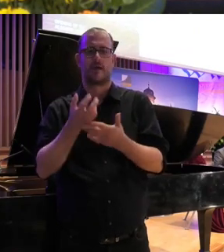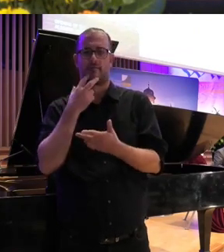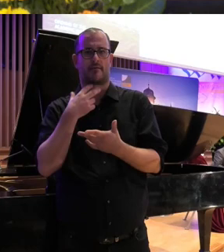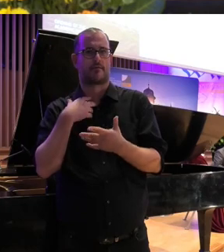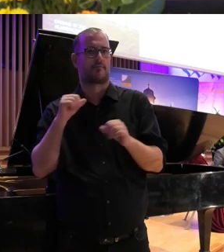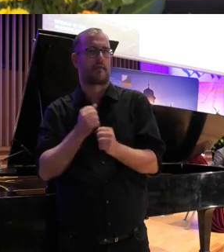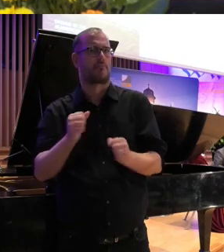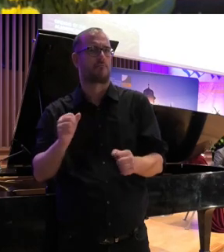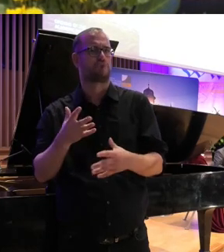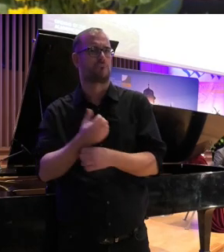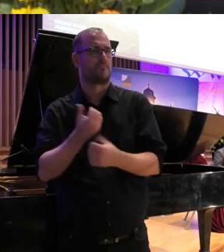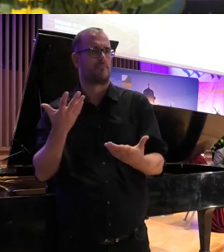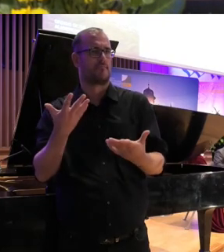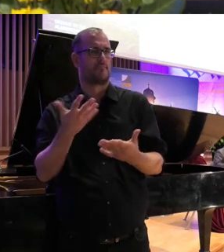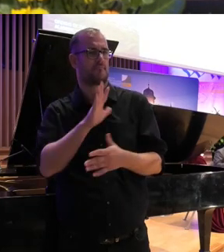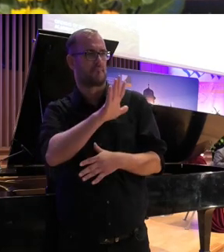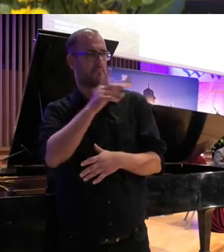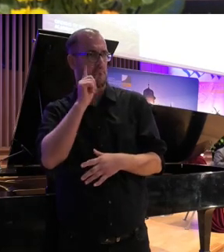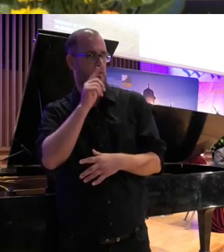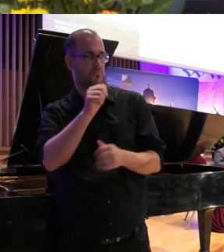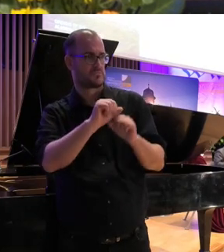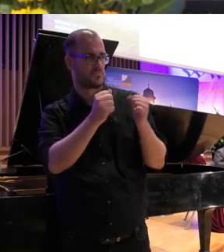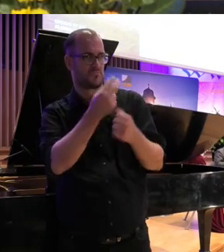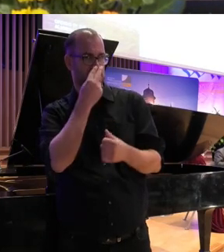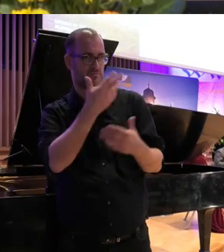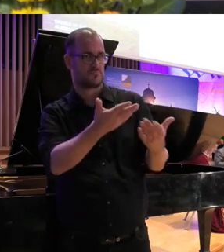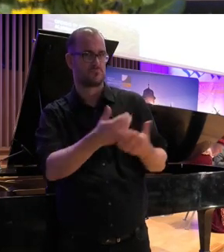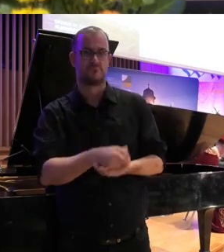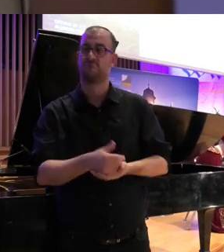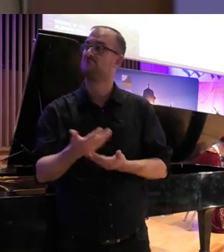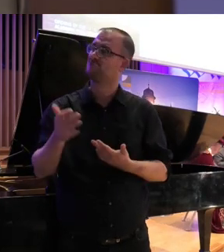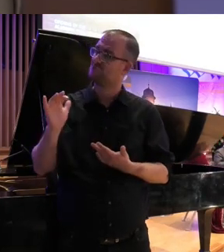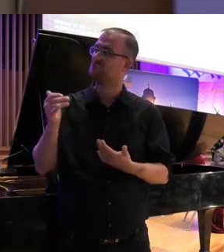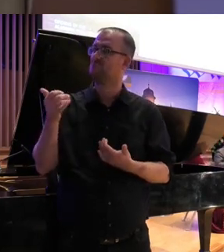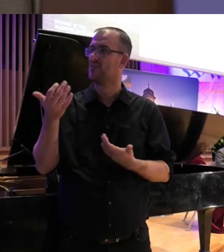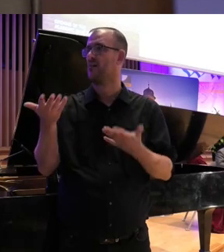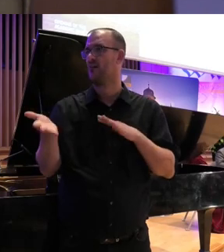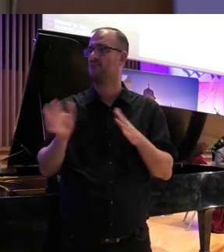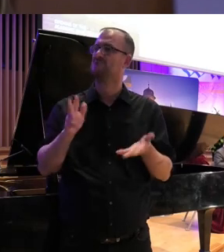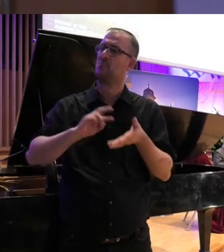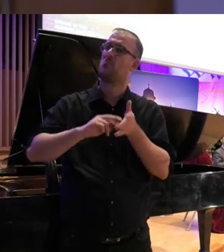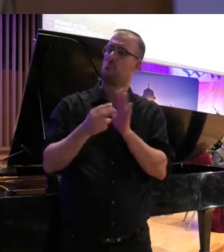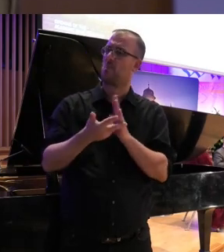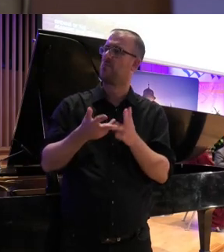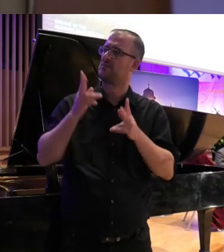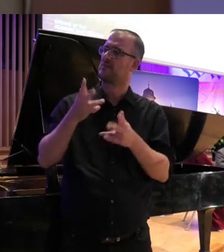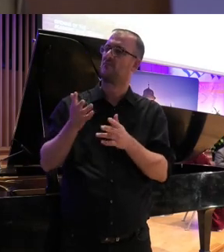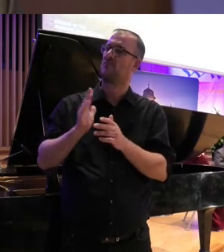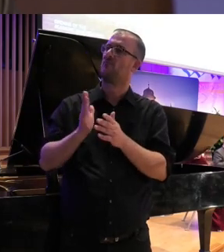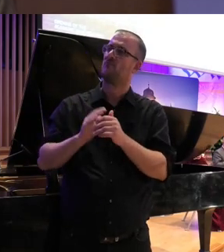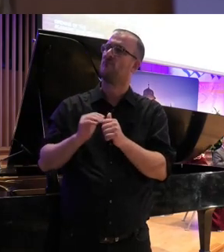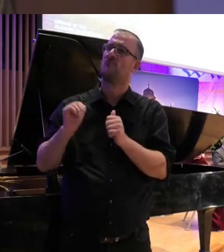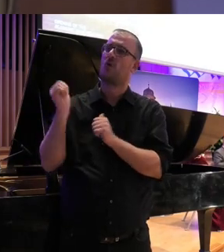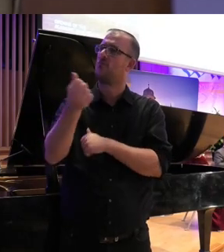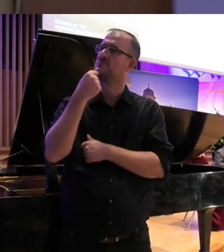können. Wie schätzen Sie die Situation ein? Ja, es ist wahrscheinlich immer schwierig für die Politik, ganze Prognosen abzugeben, weil